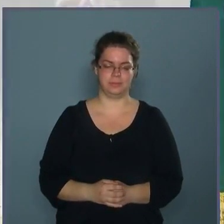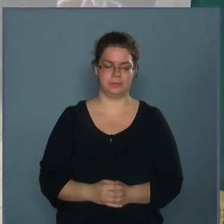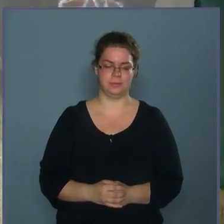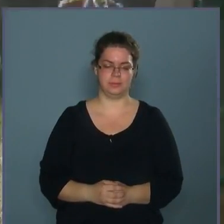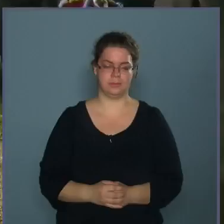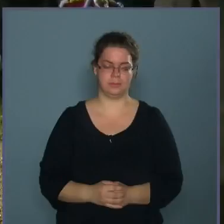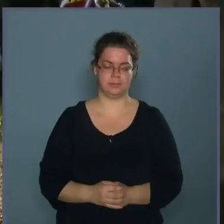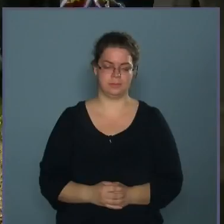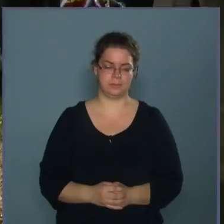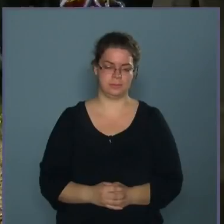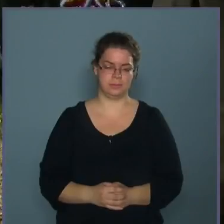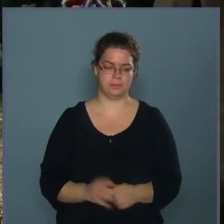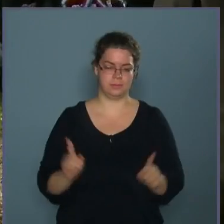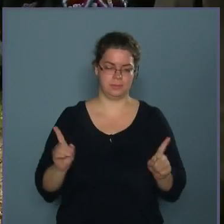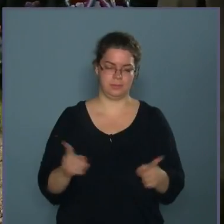óriások.